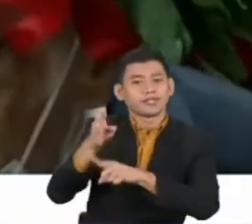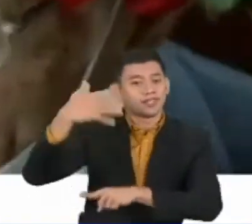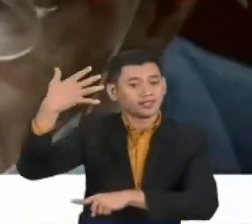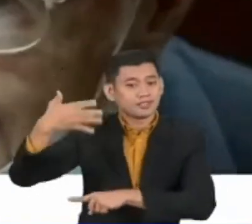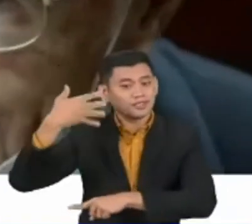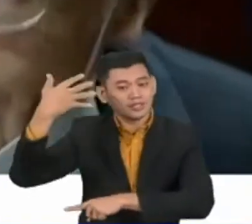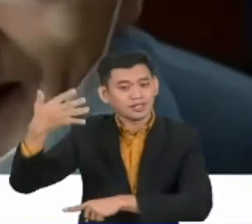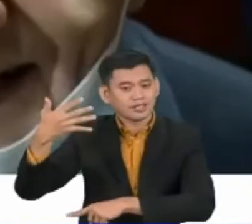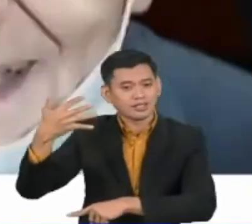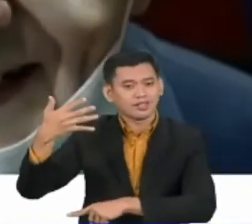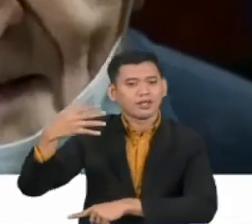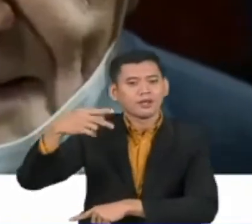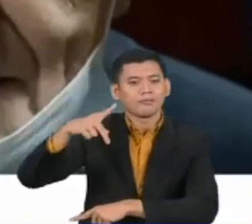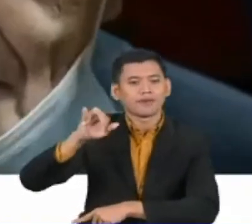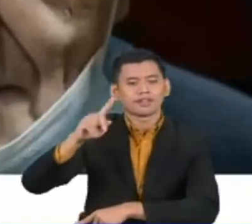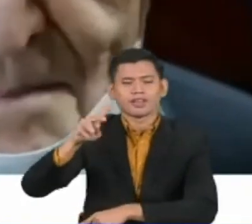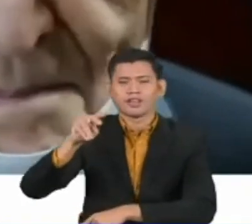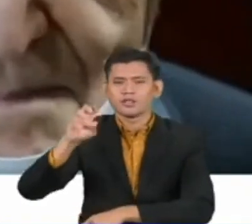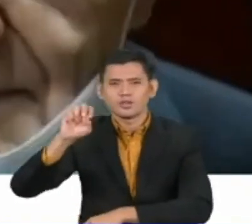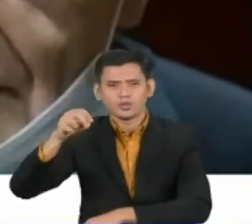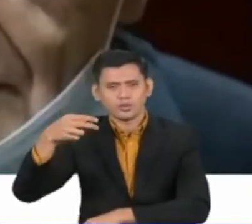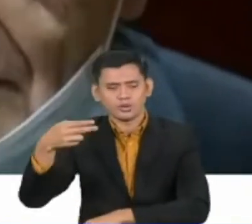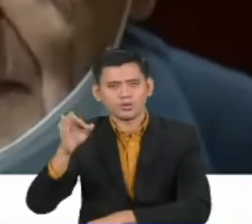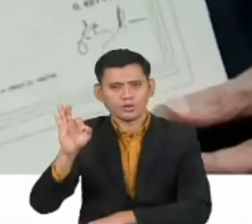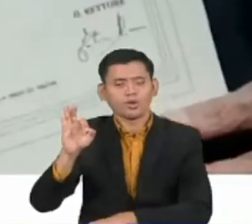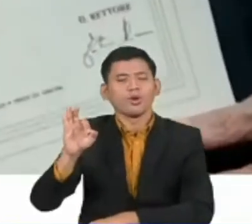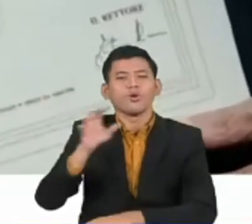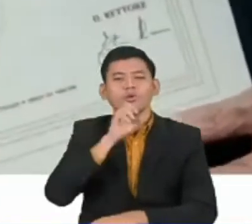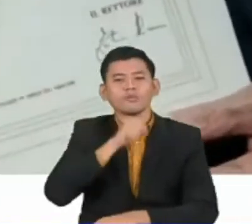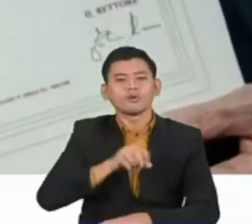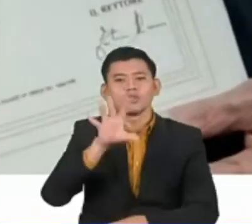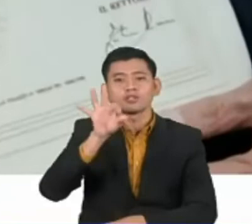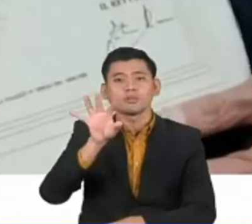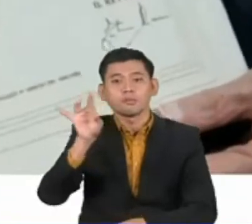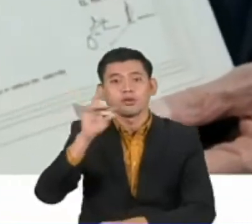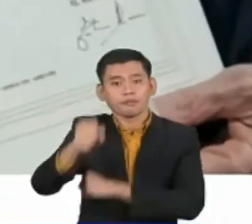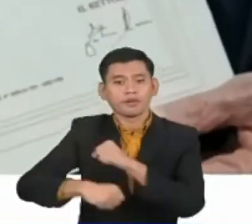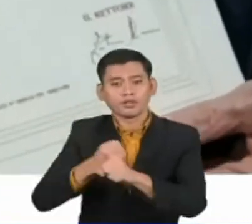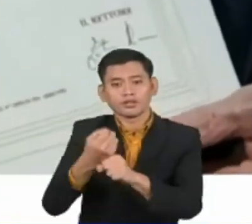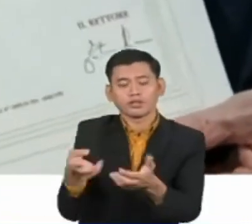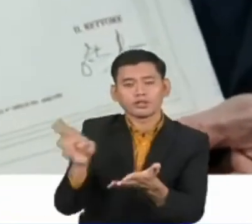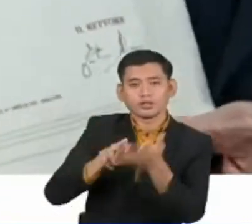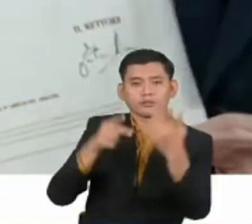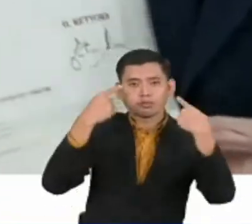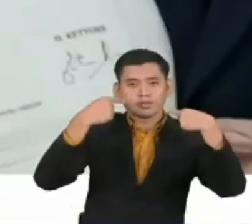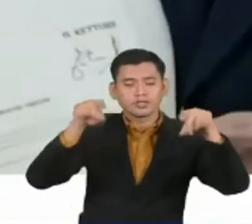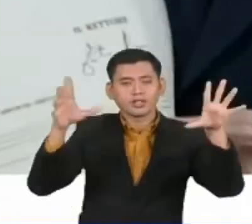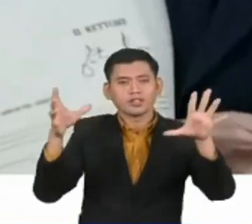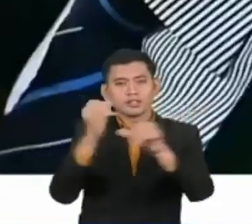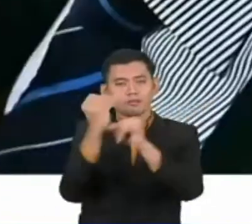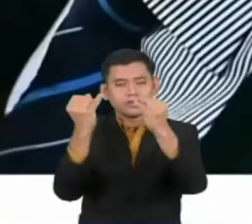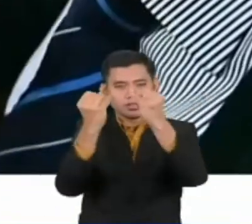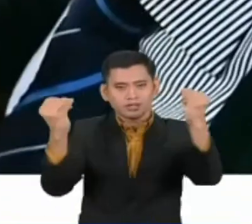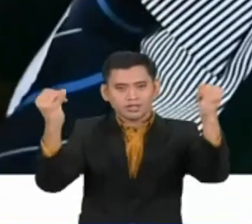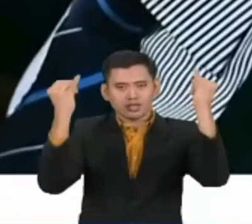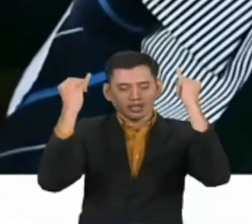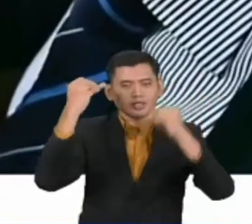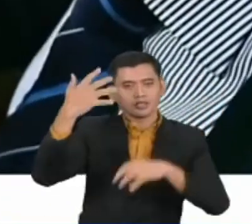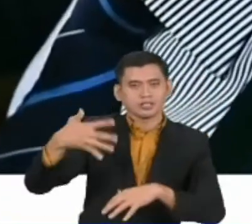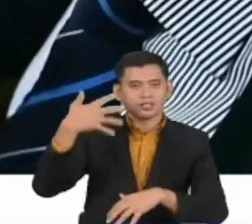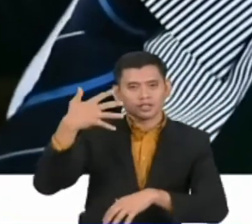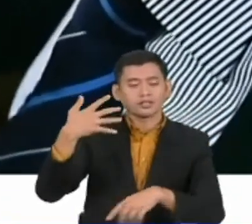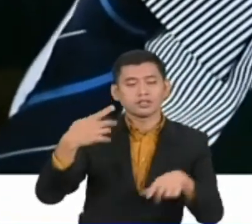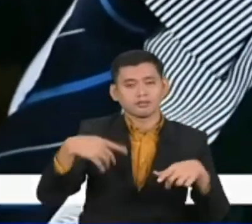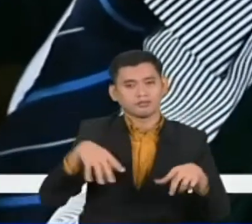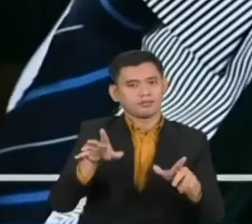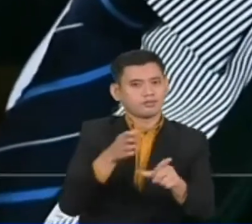Giuseppe Paterno, 98 tahun, sekali lagi mencipta rekod setelah berjaya mendapatkan ijazah dalam subjek sama 2 tahun yang